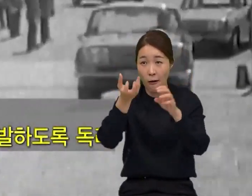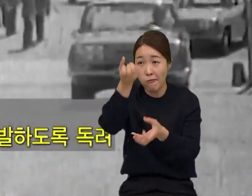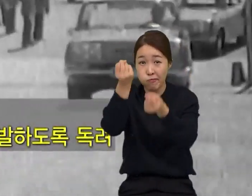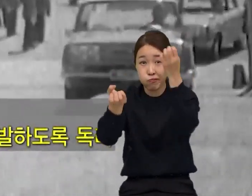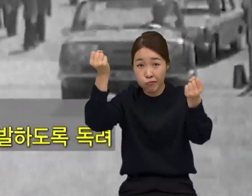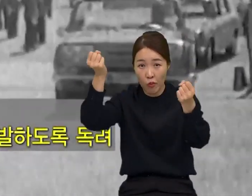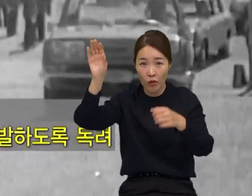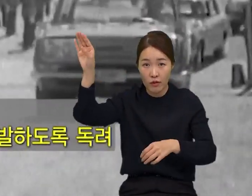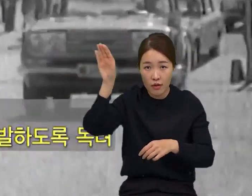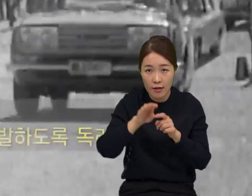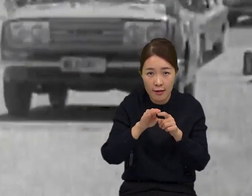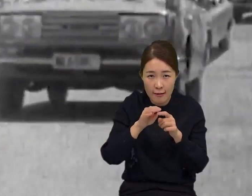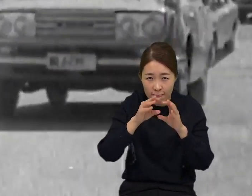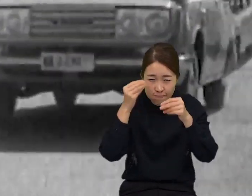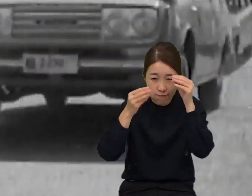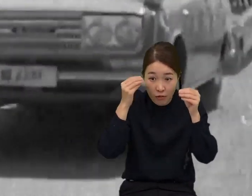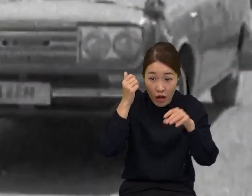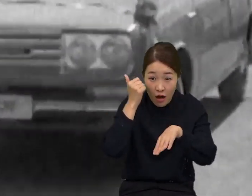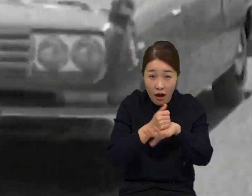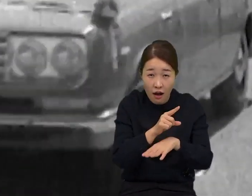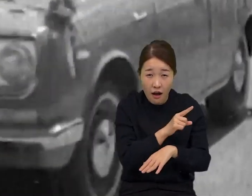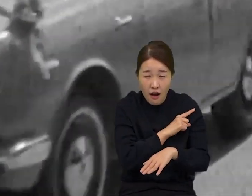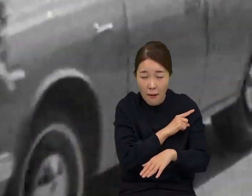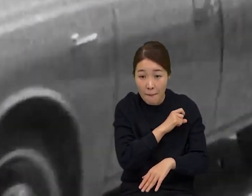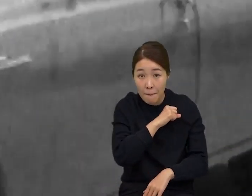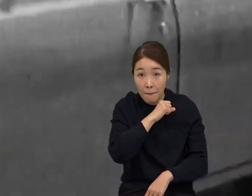승용차를 개발하도록 독려했다.